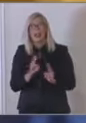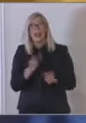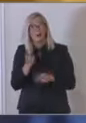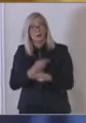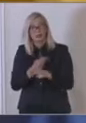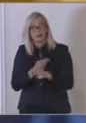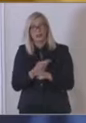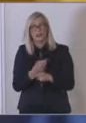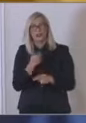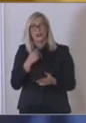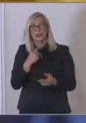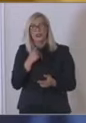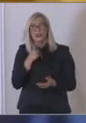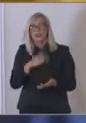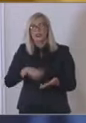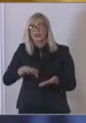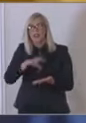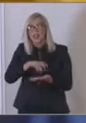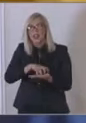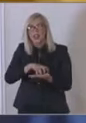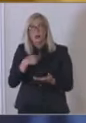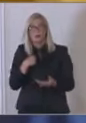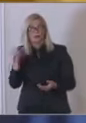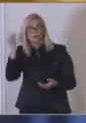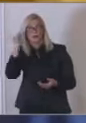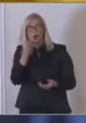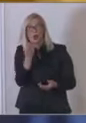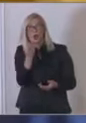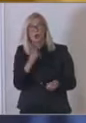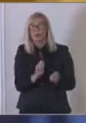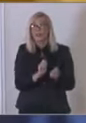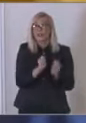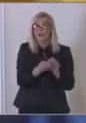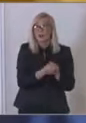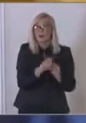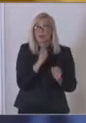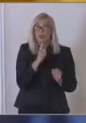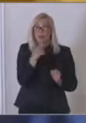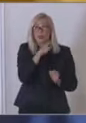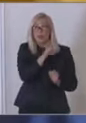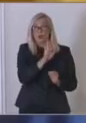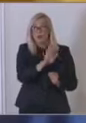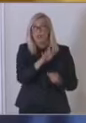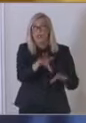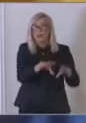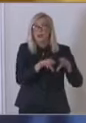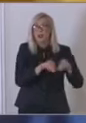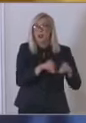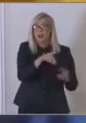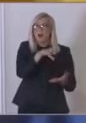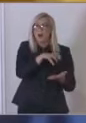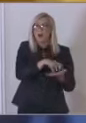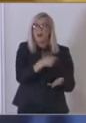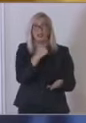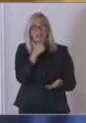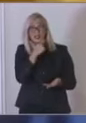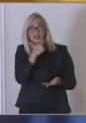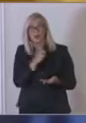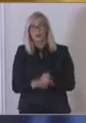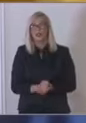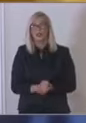ka shumë për të mësu në reformat që keni ndërmarrë në veçanti në fushën ekonomike, duke e rinditur vendin i juaj